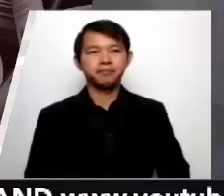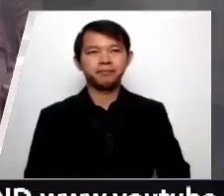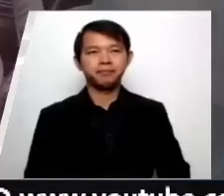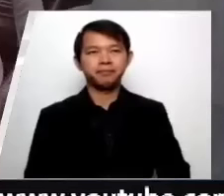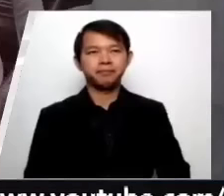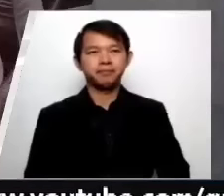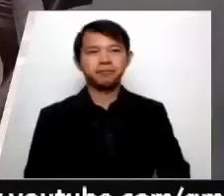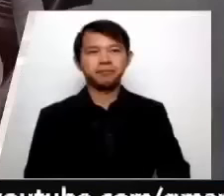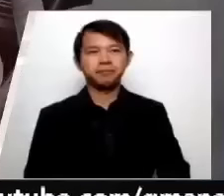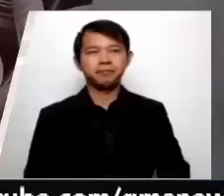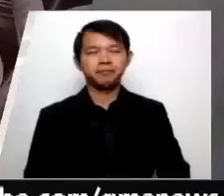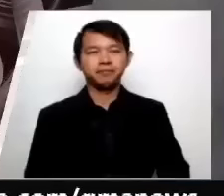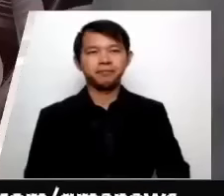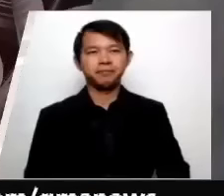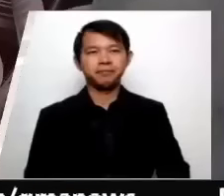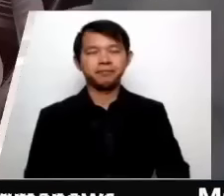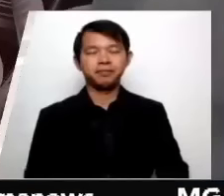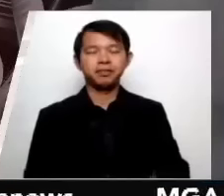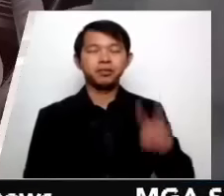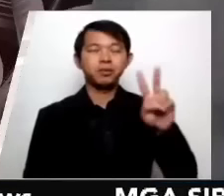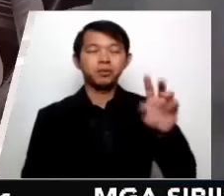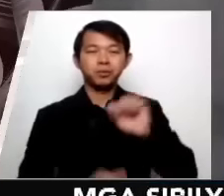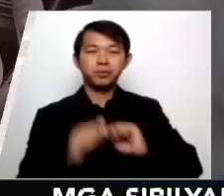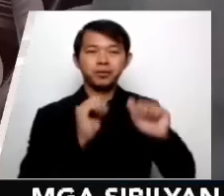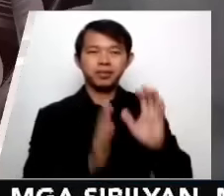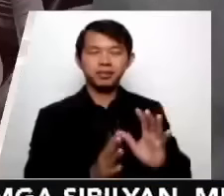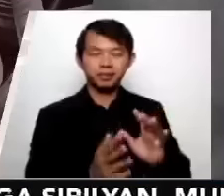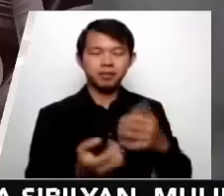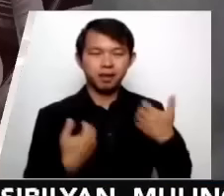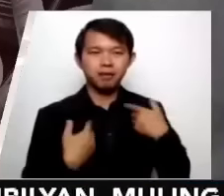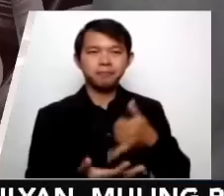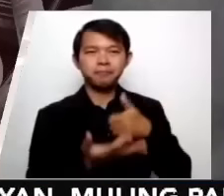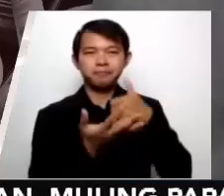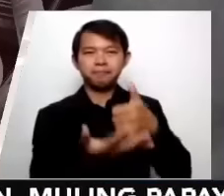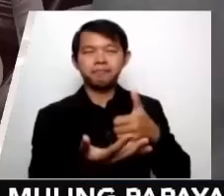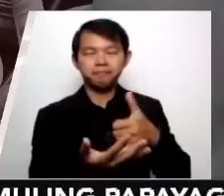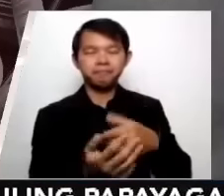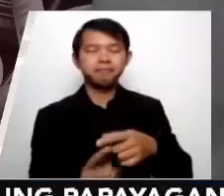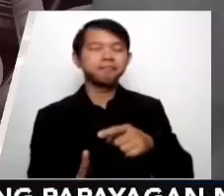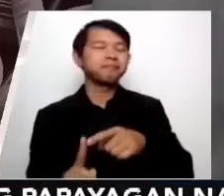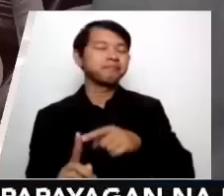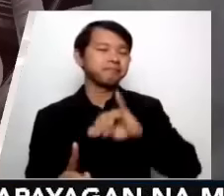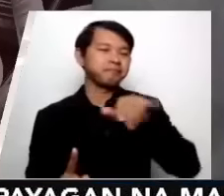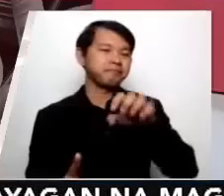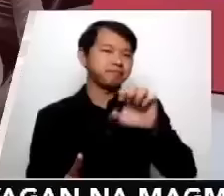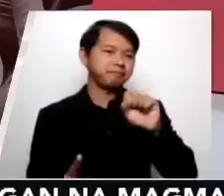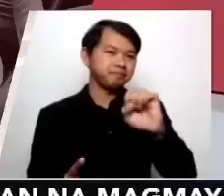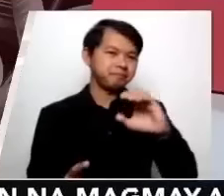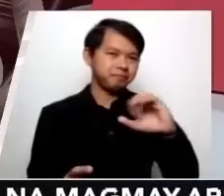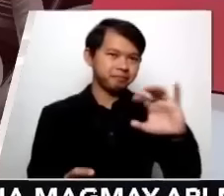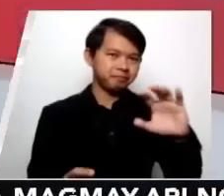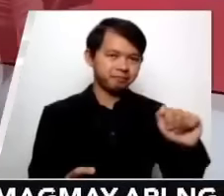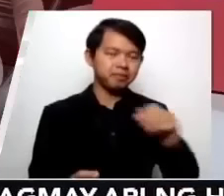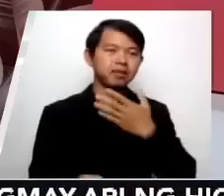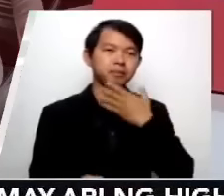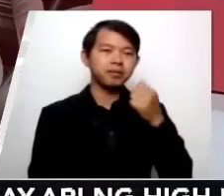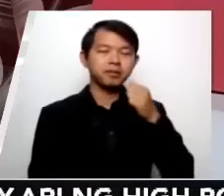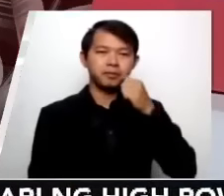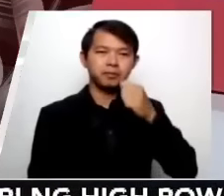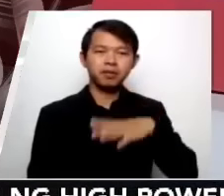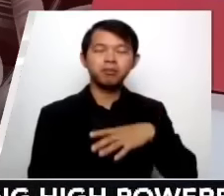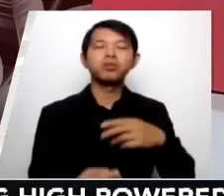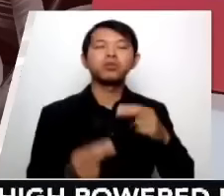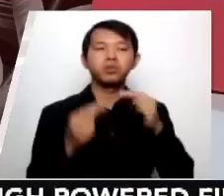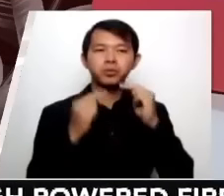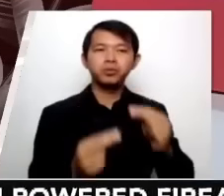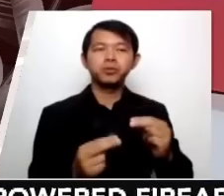Kapuso personalities naman ang pinarangalan. Si Jessica Soho ang Best Female News Personality and of course,